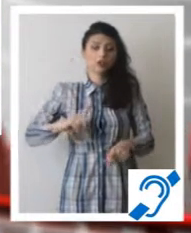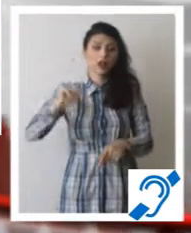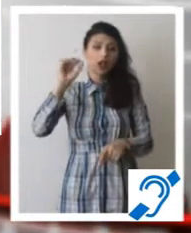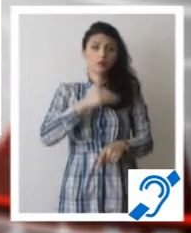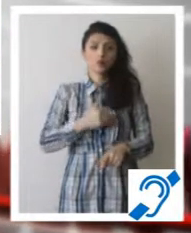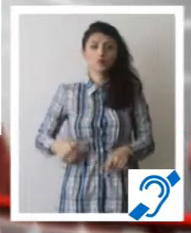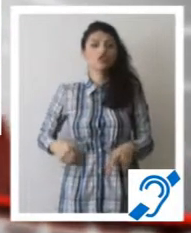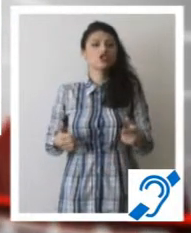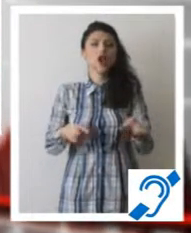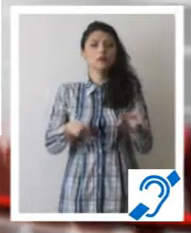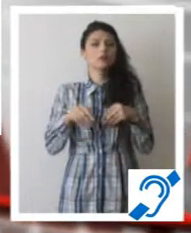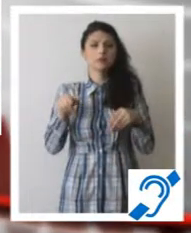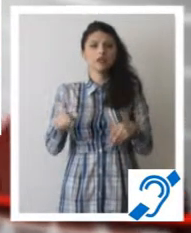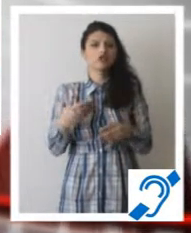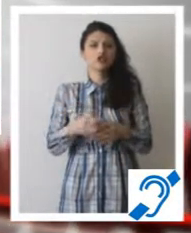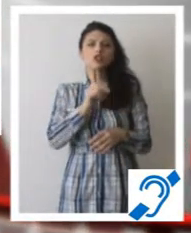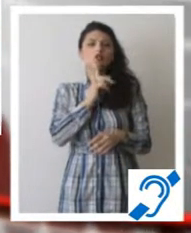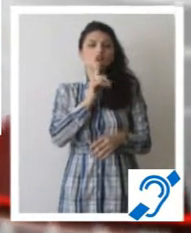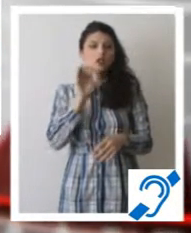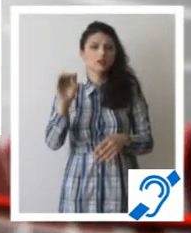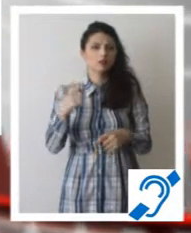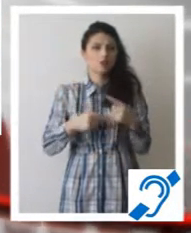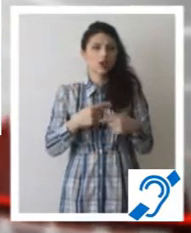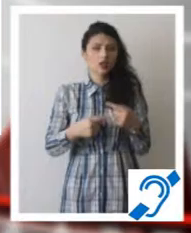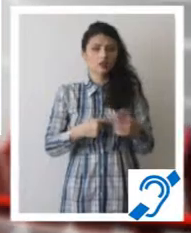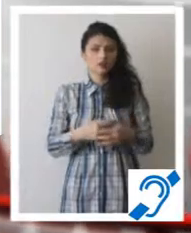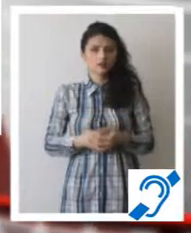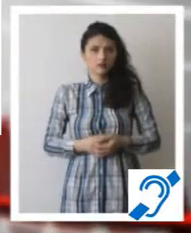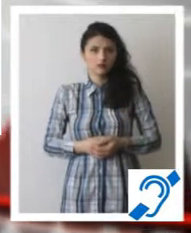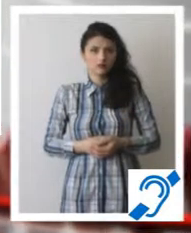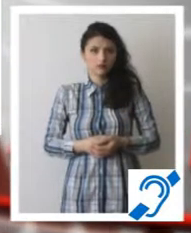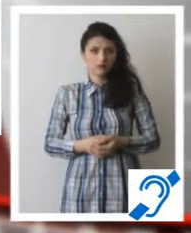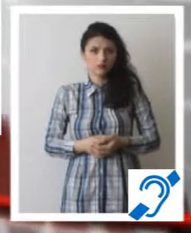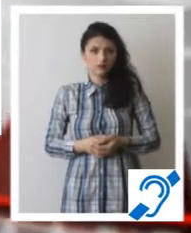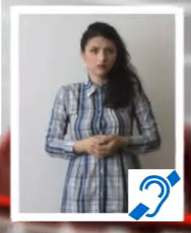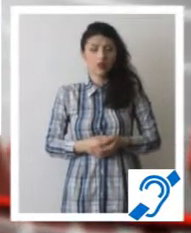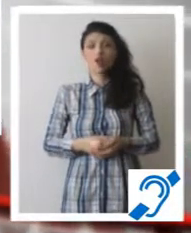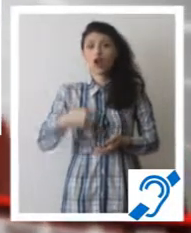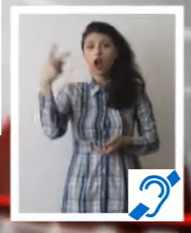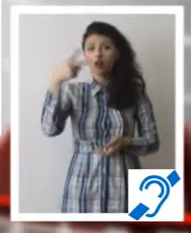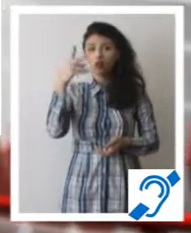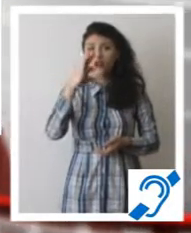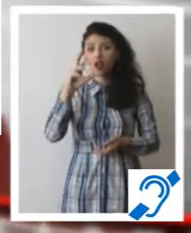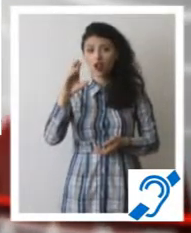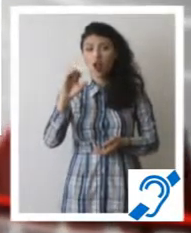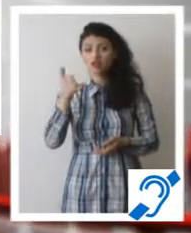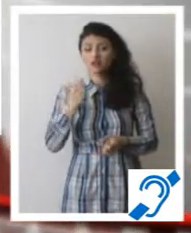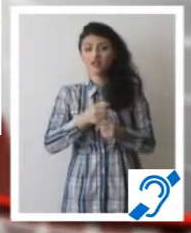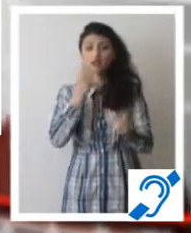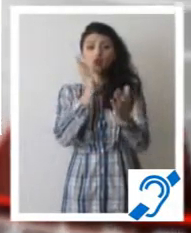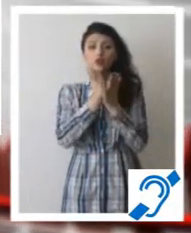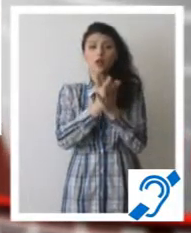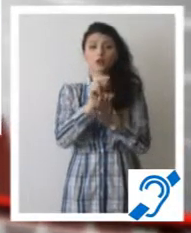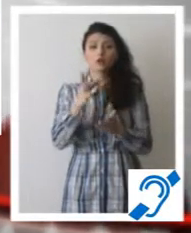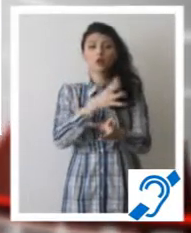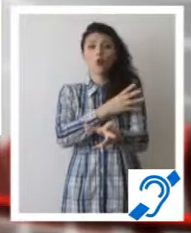Ce diagnostic a primit aici? De sindrom hemolitic uremic, a venit grav. Acest al doilea caz face și el obiectul dosarului penal